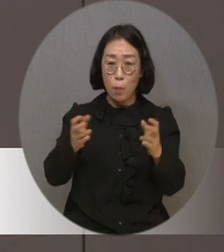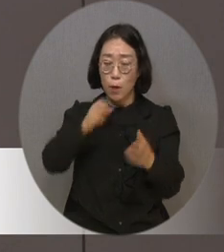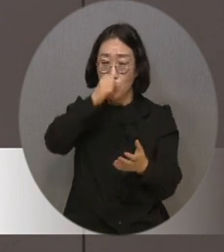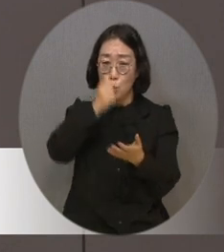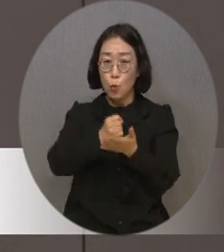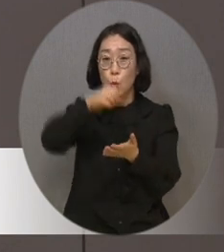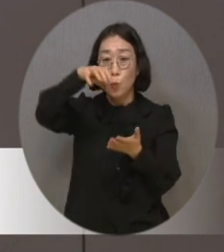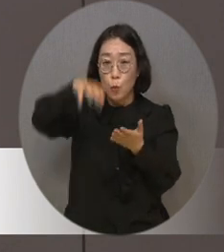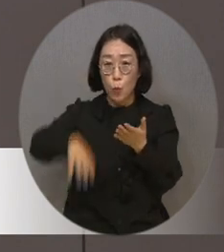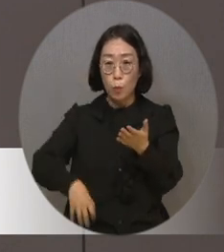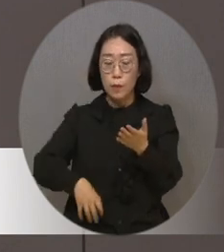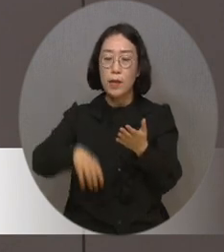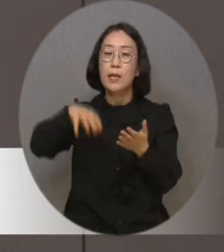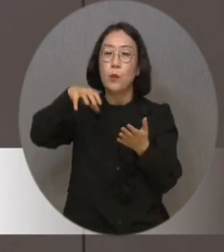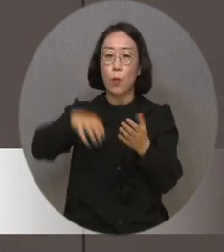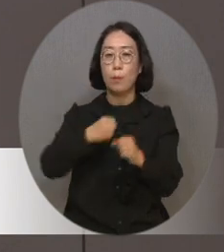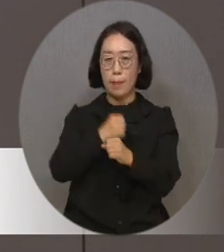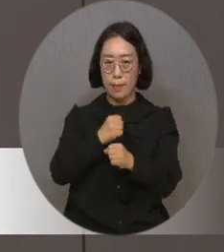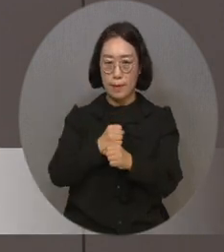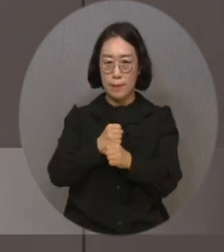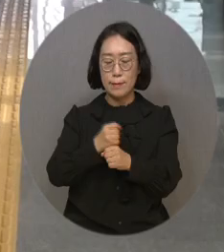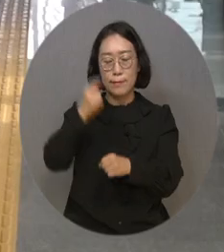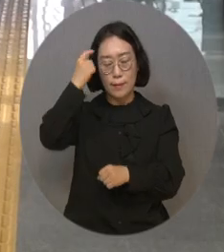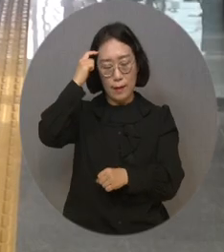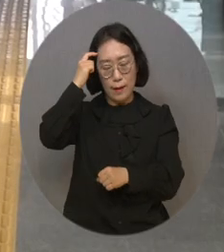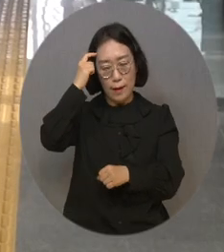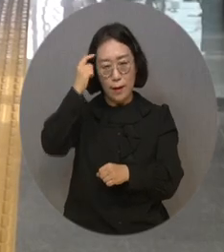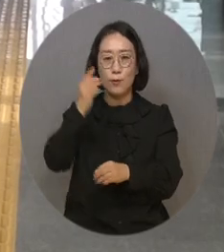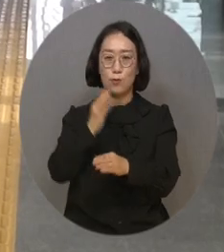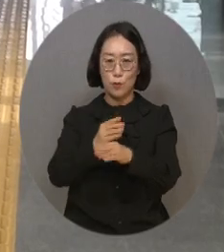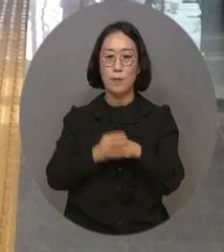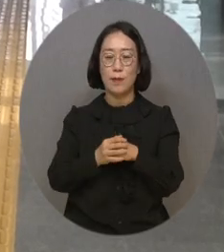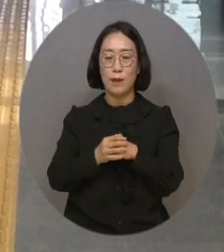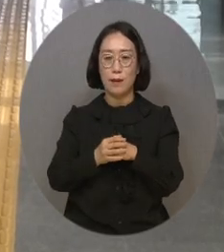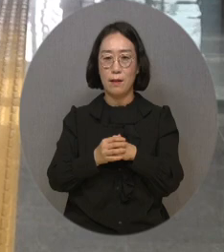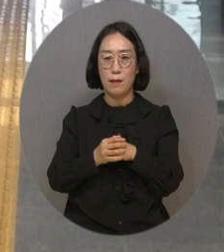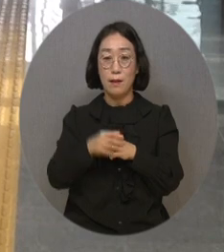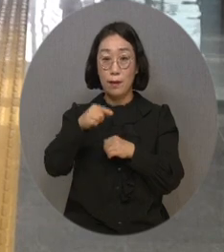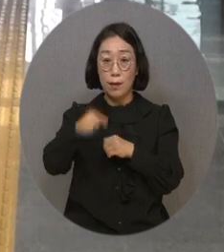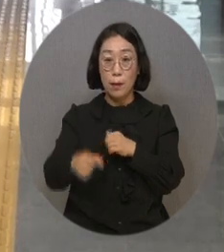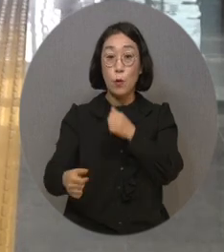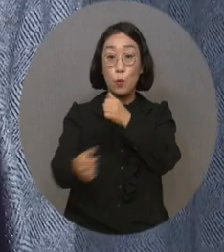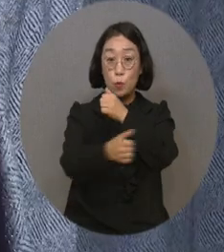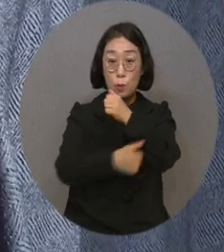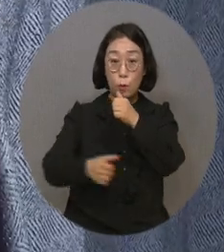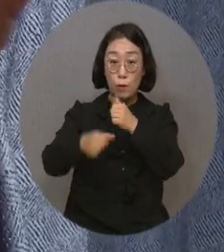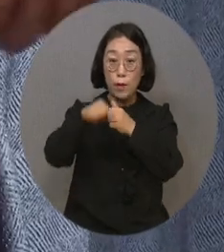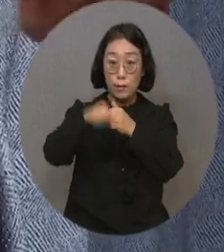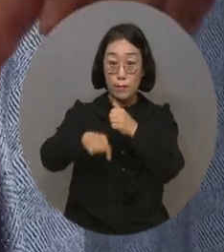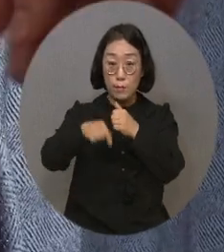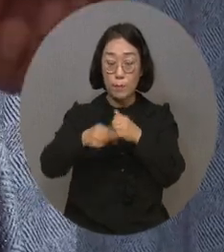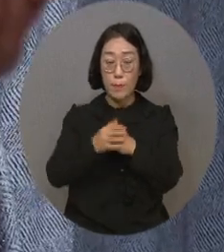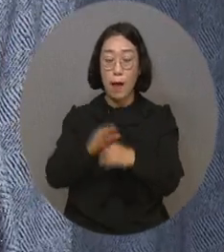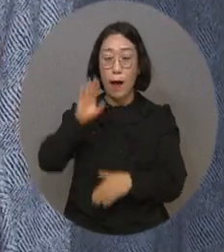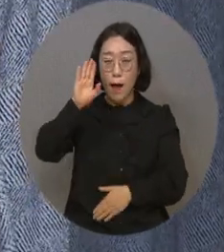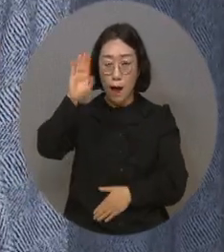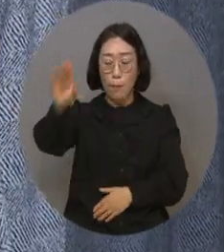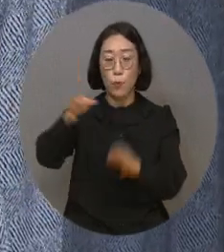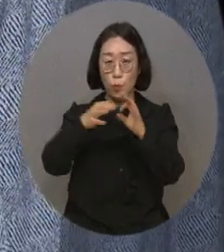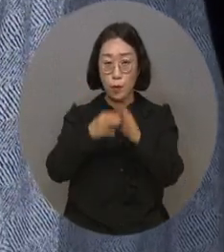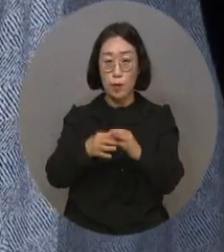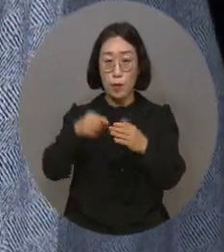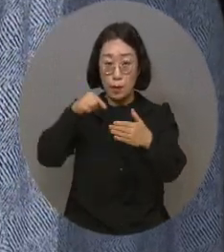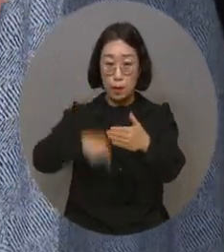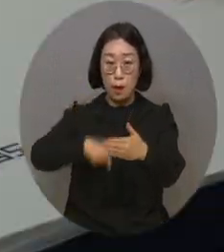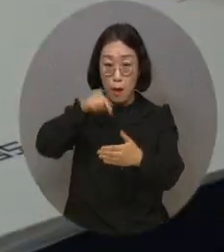환경을 새만금에서 꼭 만들어야 되겠다. 사단법인 새만금사업 범도민지원위원회는 앞으로도